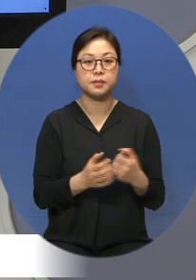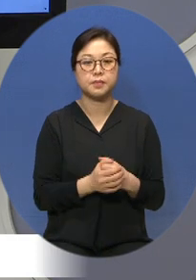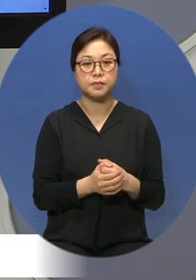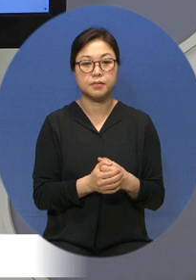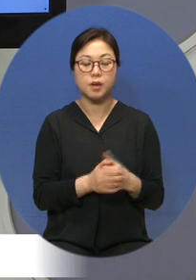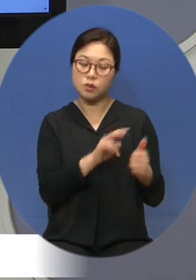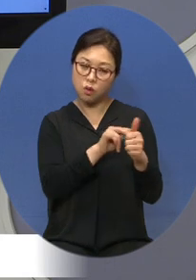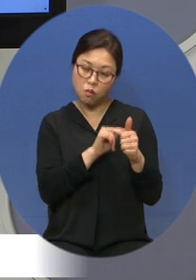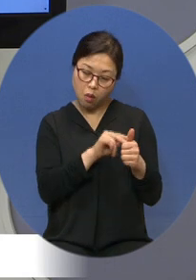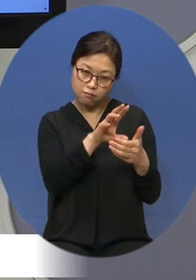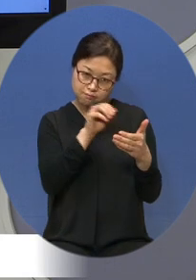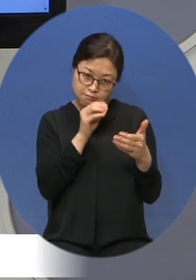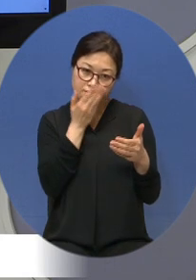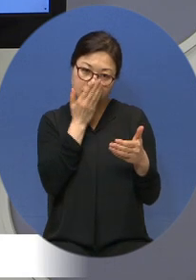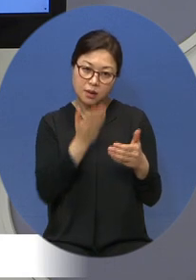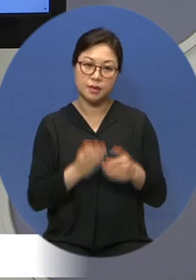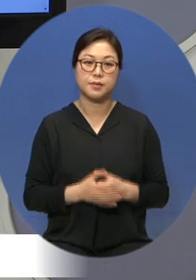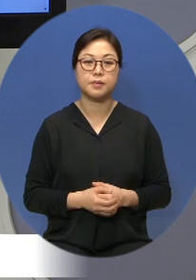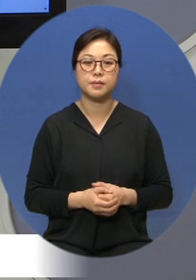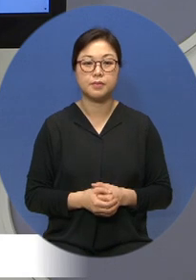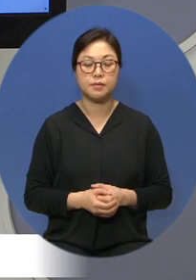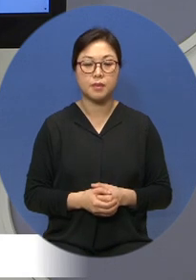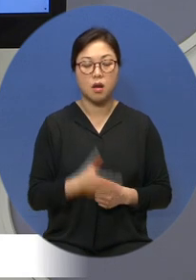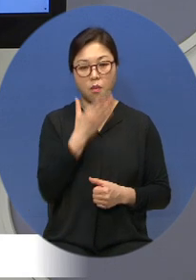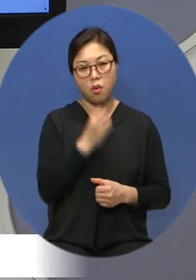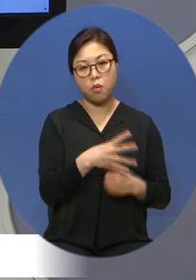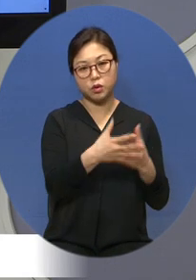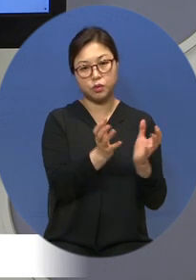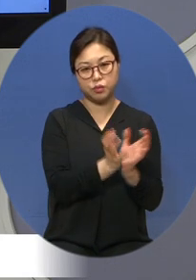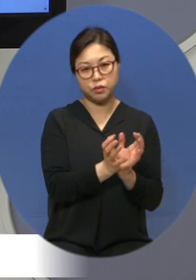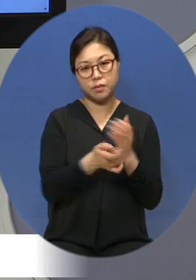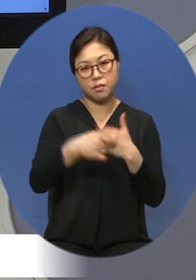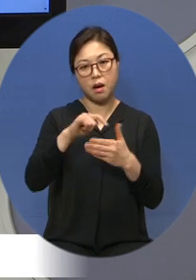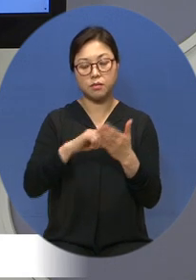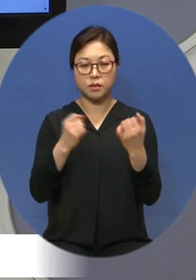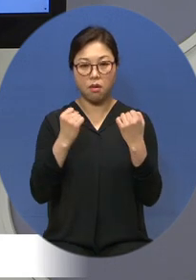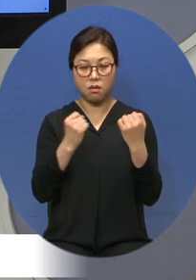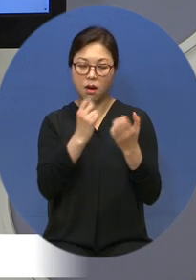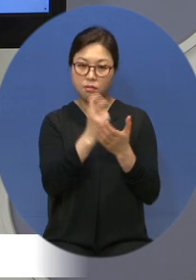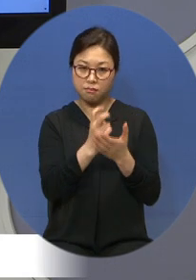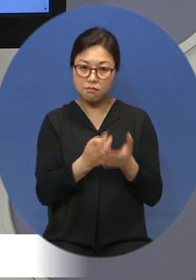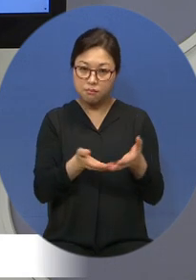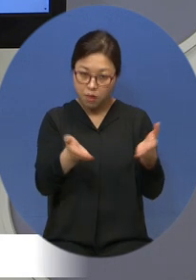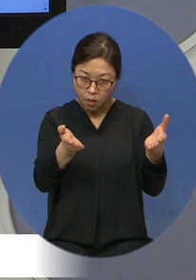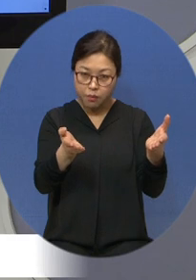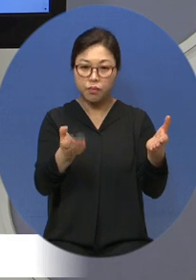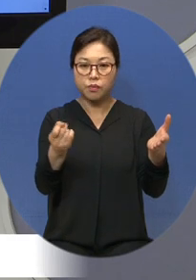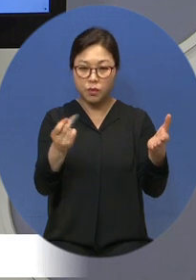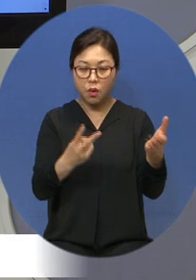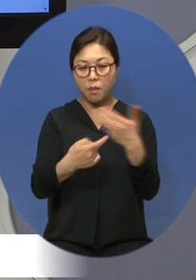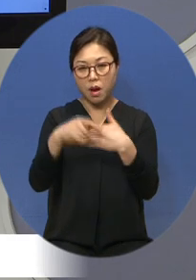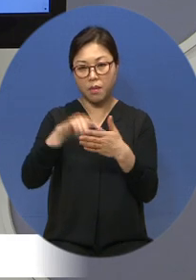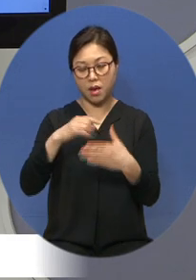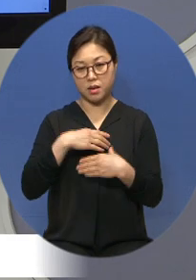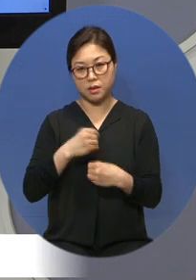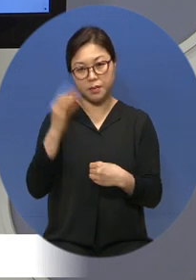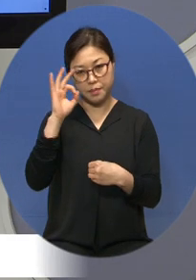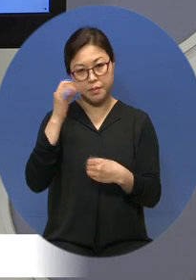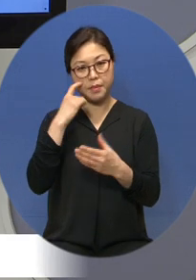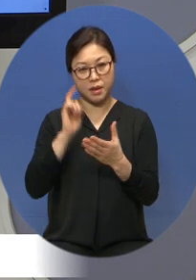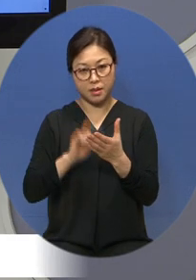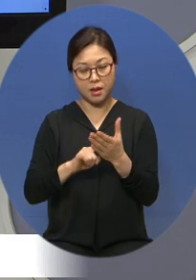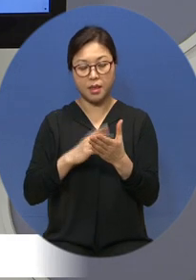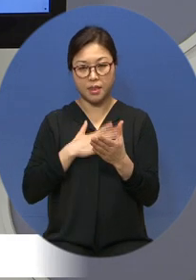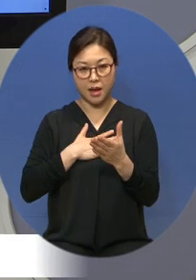정보를 얻을 수 있는데요 한편 보건복지부는 마음 건강 수치 배포와 함께 마음의 안정을 찾았던